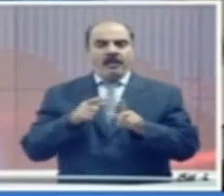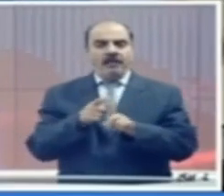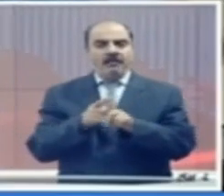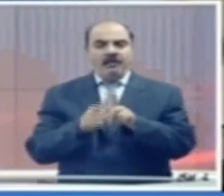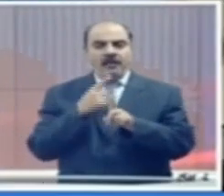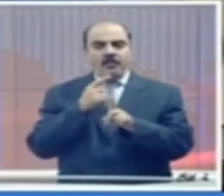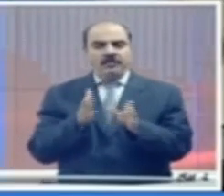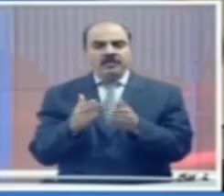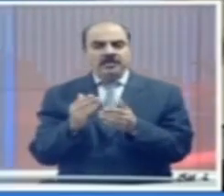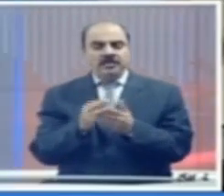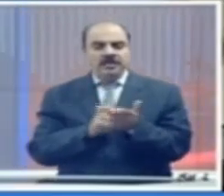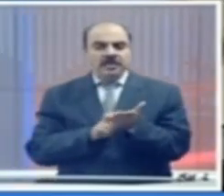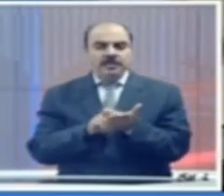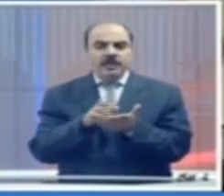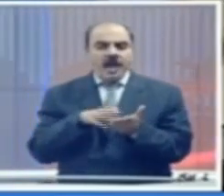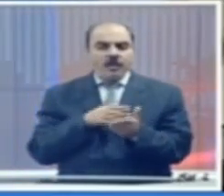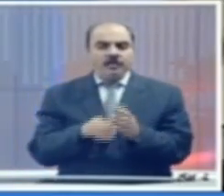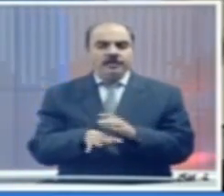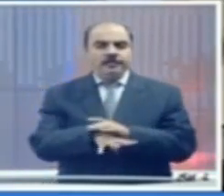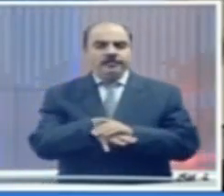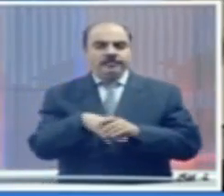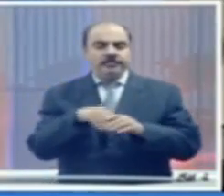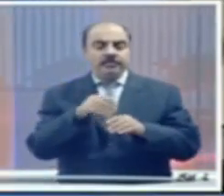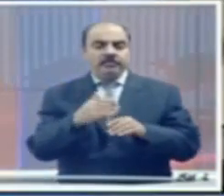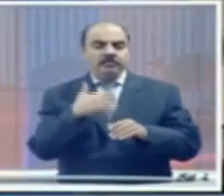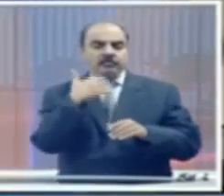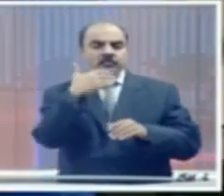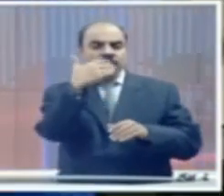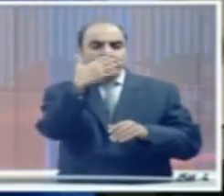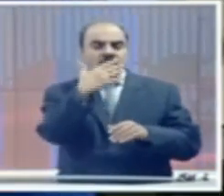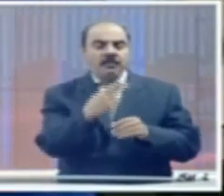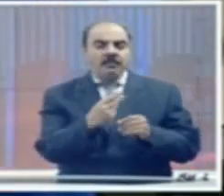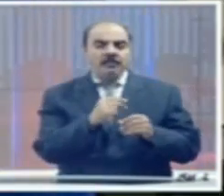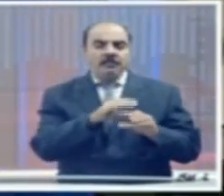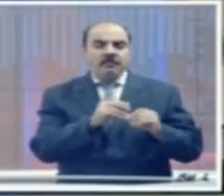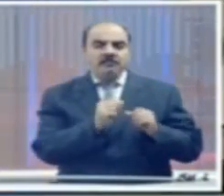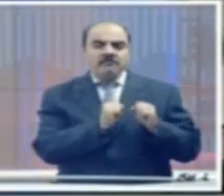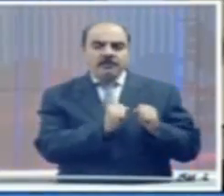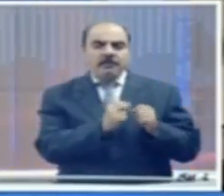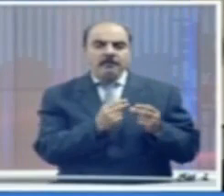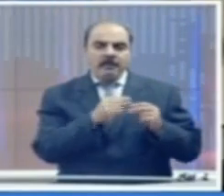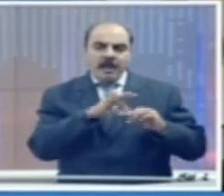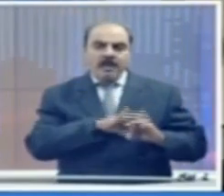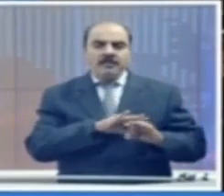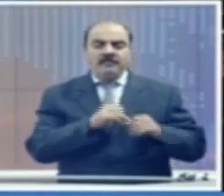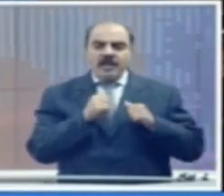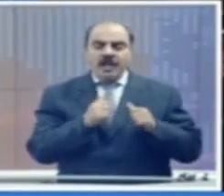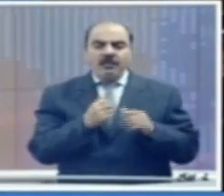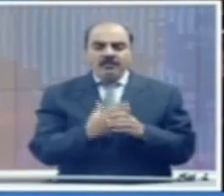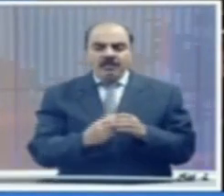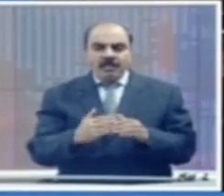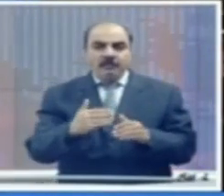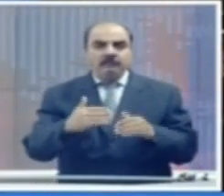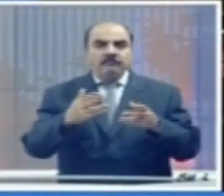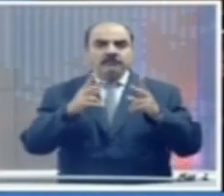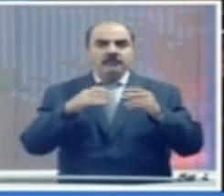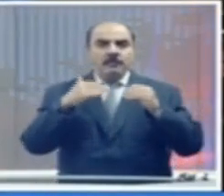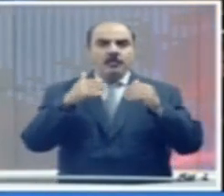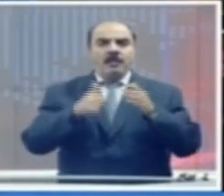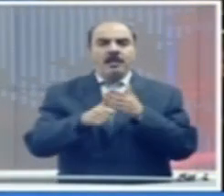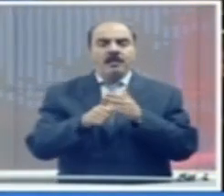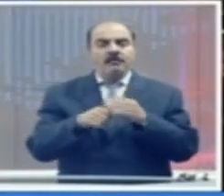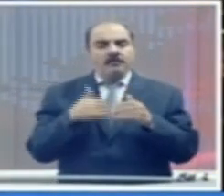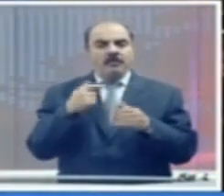السعيد، أوضح مدبولي أن الصندوق يسعى إلى خلق ثروات للأجيال القادمة عبر تعظيم الاستفادة من الأصول